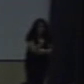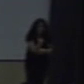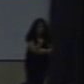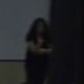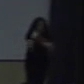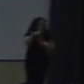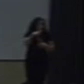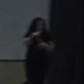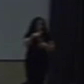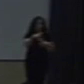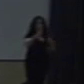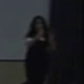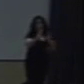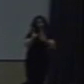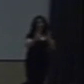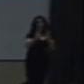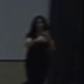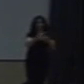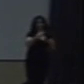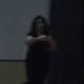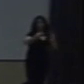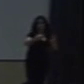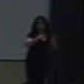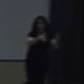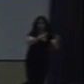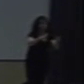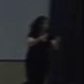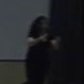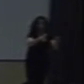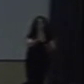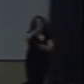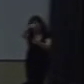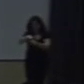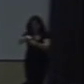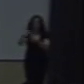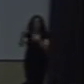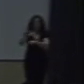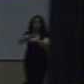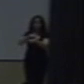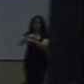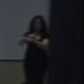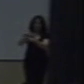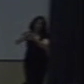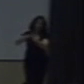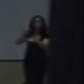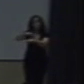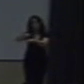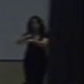fonamentals del nostre sistema polític i de la nostra democràcia, evidentment. Llavors, tornant a